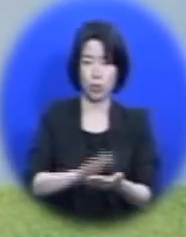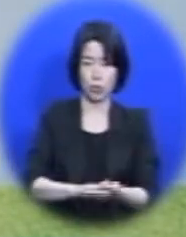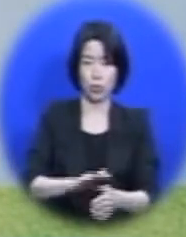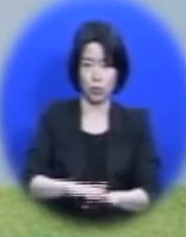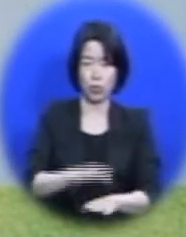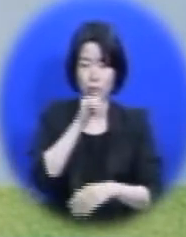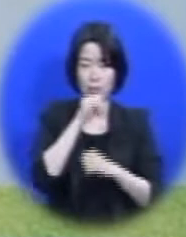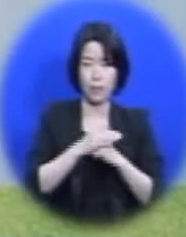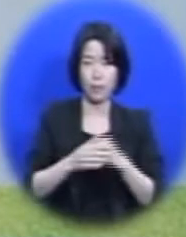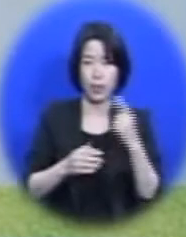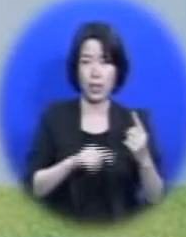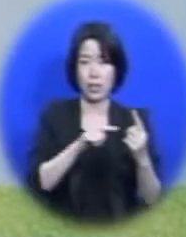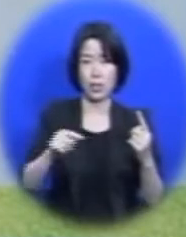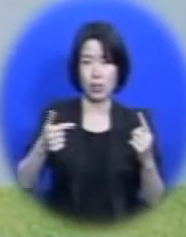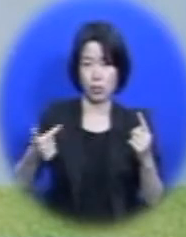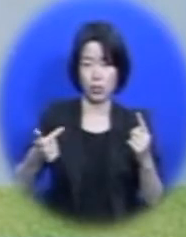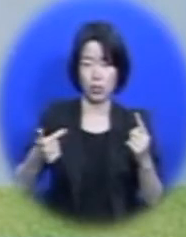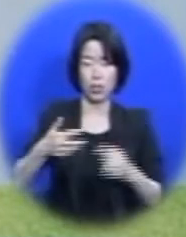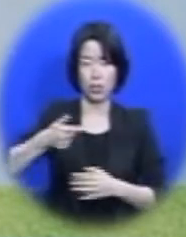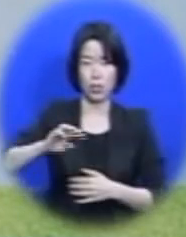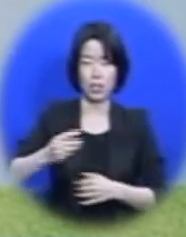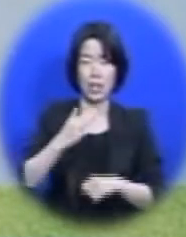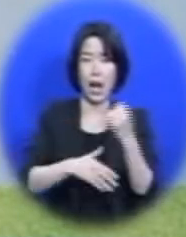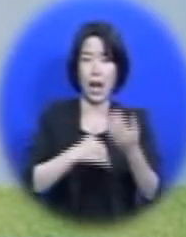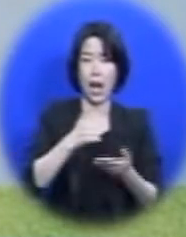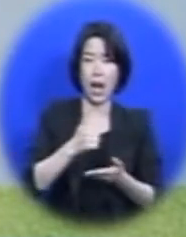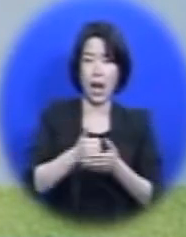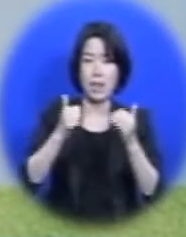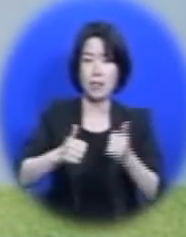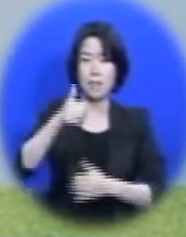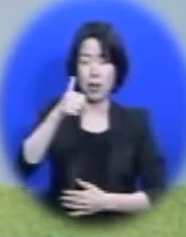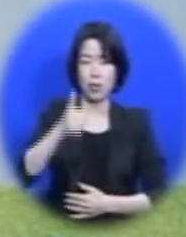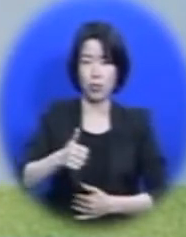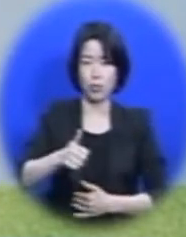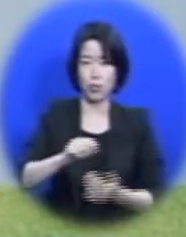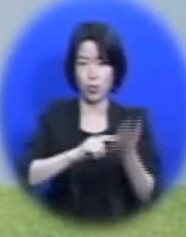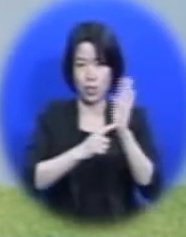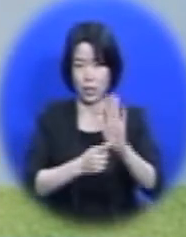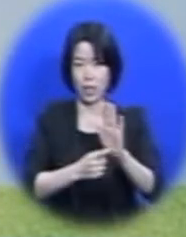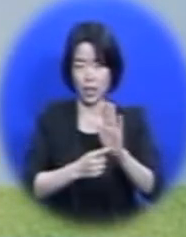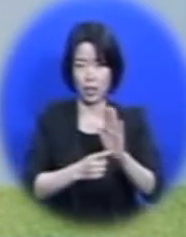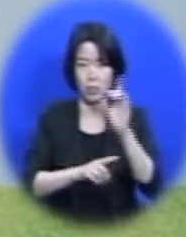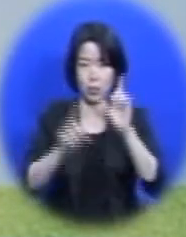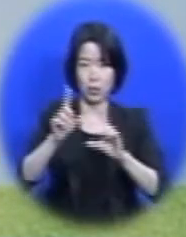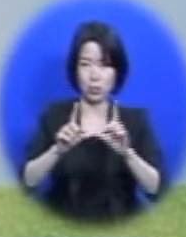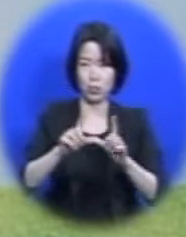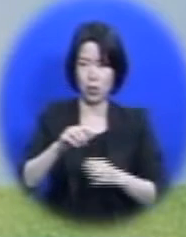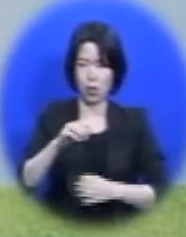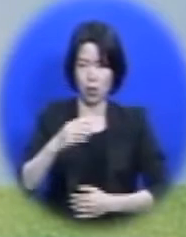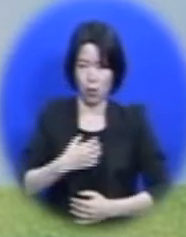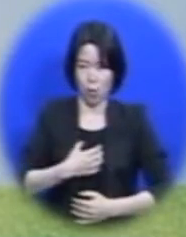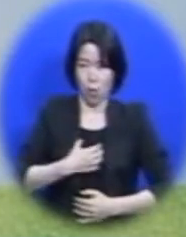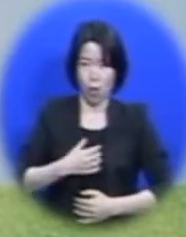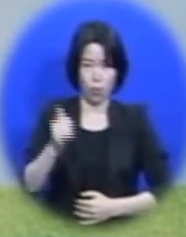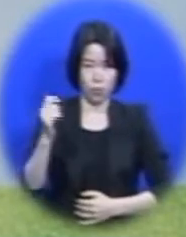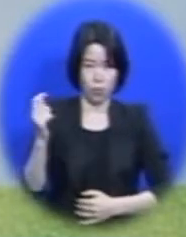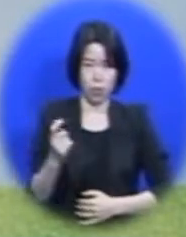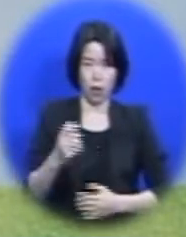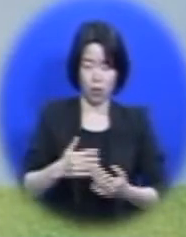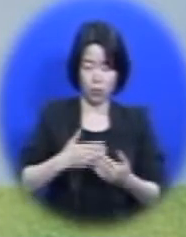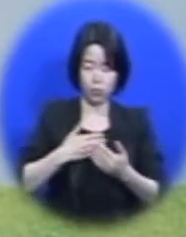1절에서 6절까지 하나님이 심판주로 등장하시는 장면이 아주 엄하게 그리고